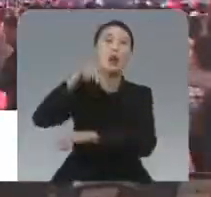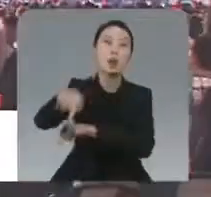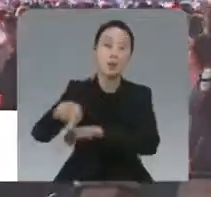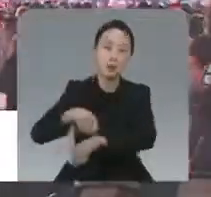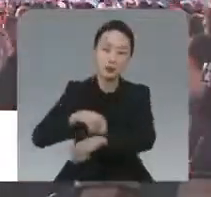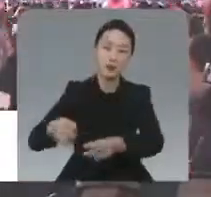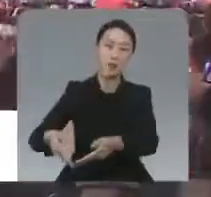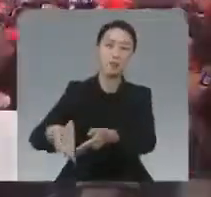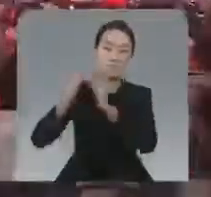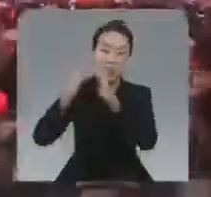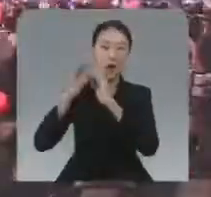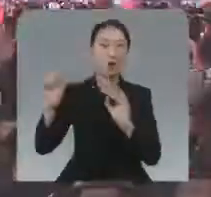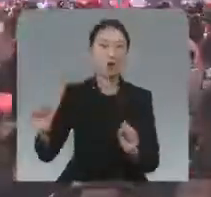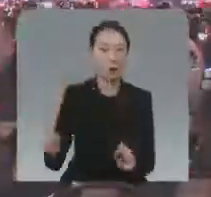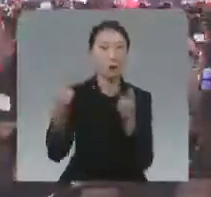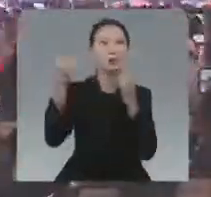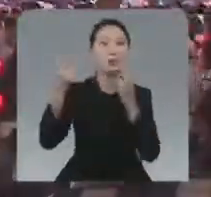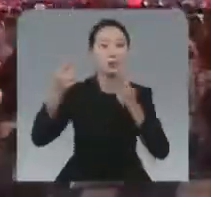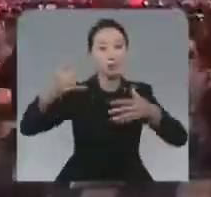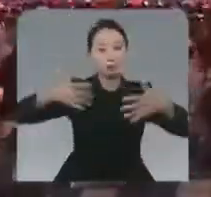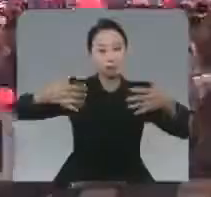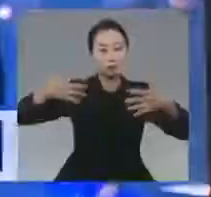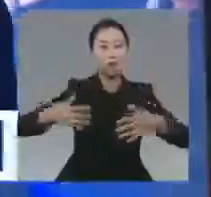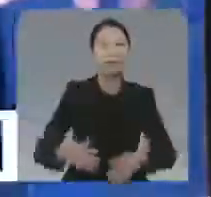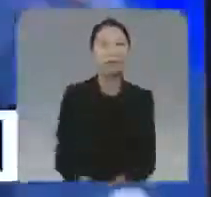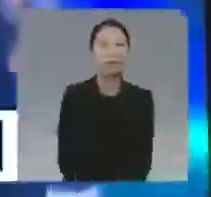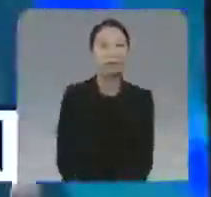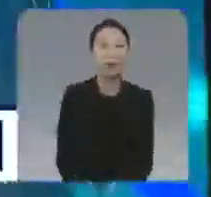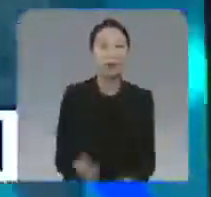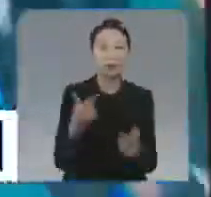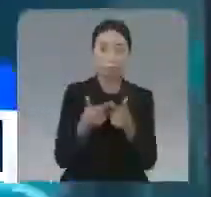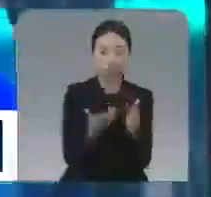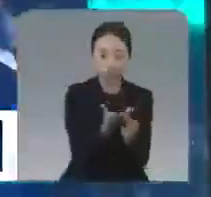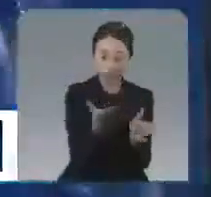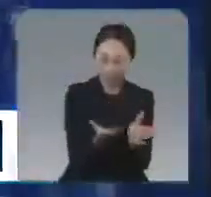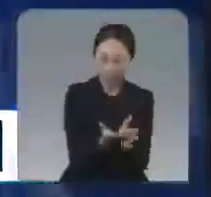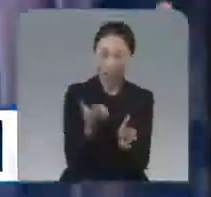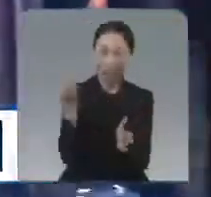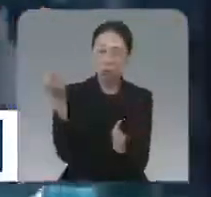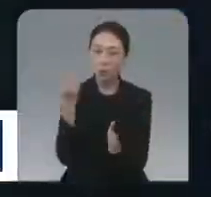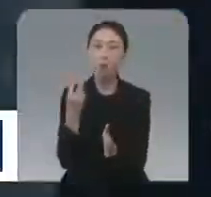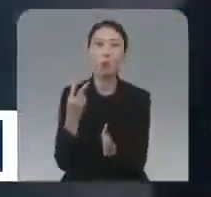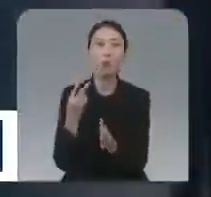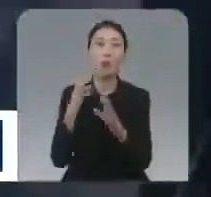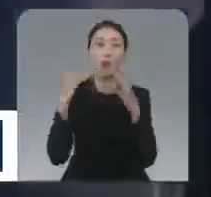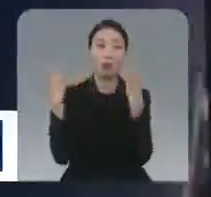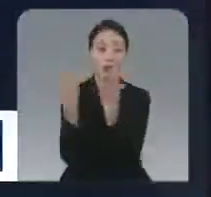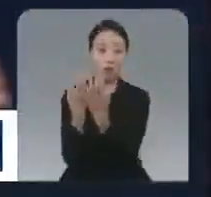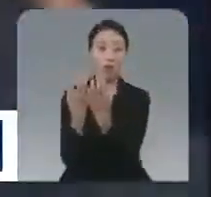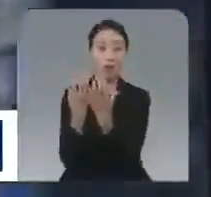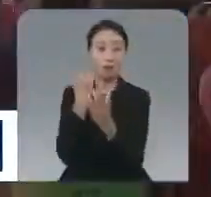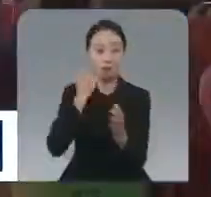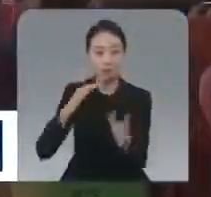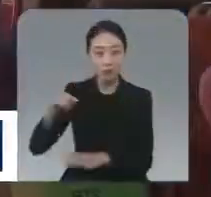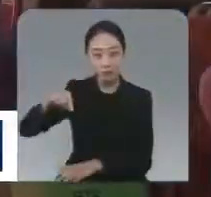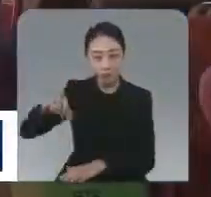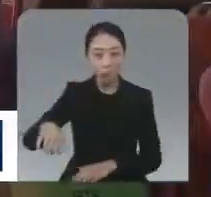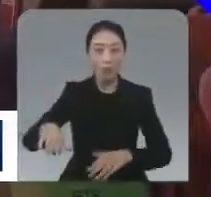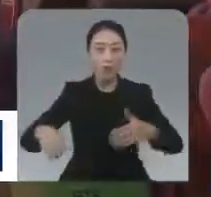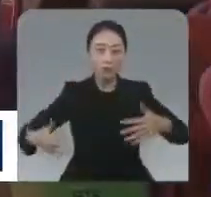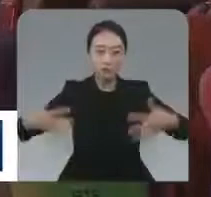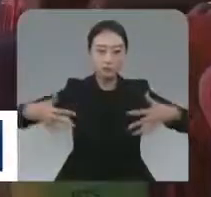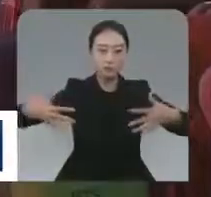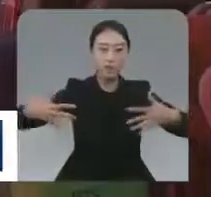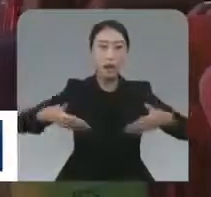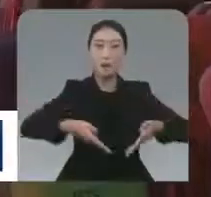sân vận động chính Asiad mà còn được phát trực tiếp tại hai sân khấu đặc biệt ngoài trời khán giả có thể theo dõi trực tiếp các tiết mục biểu diễn của BTS tại hai